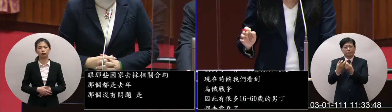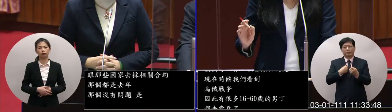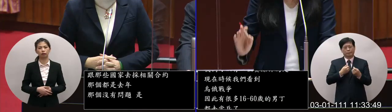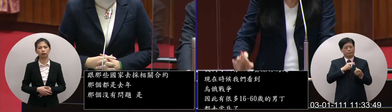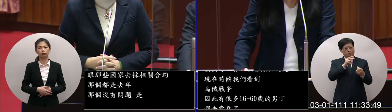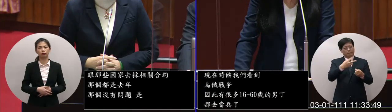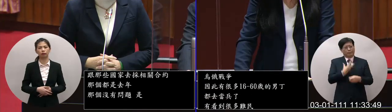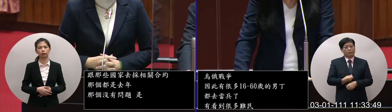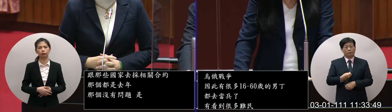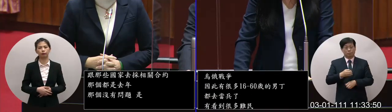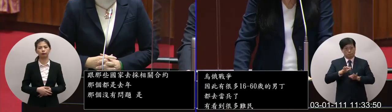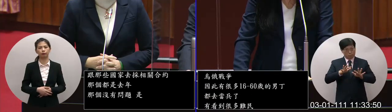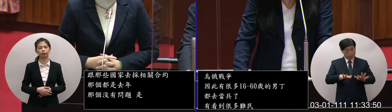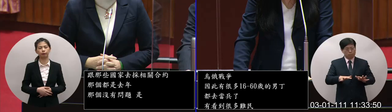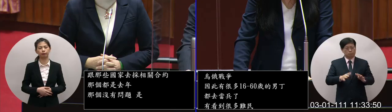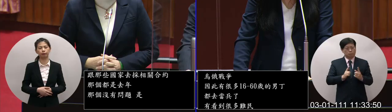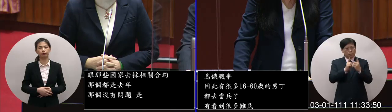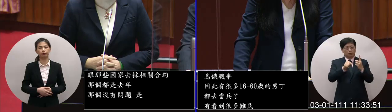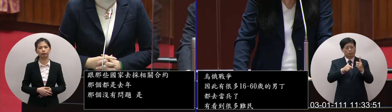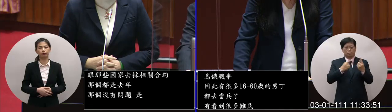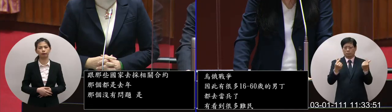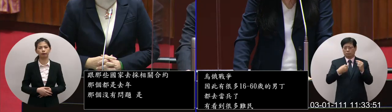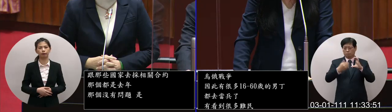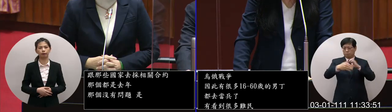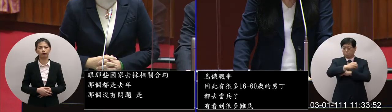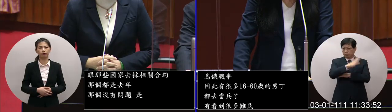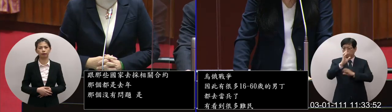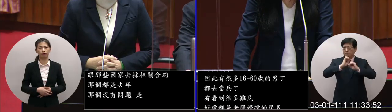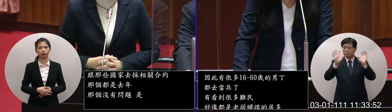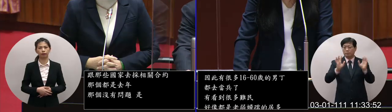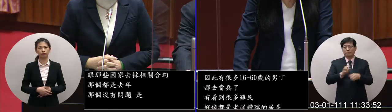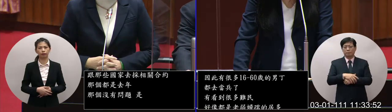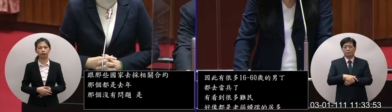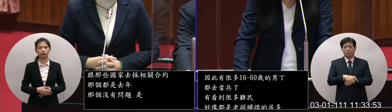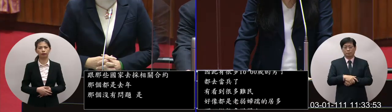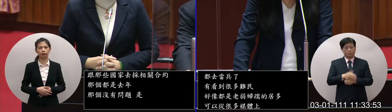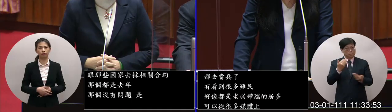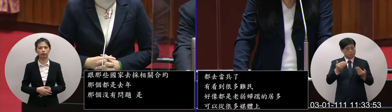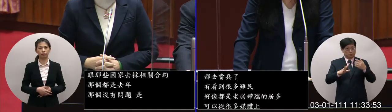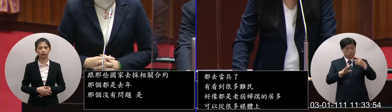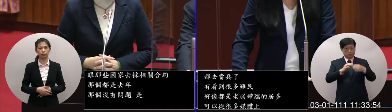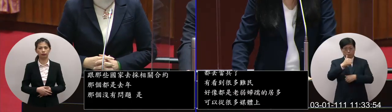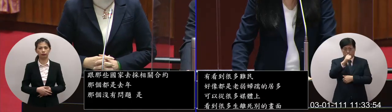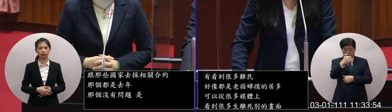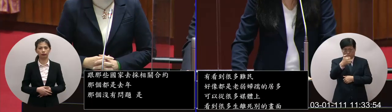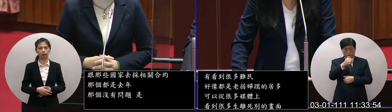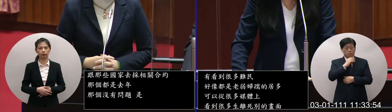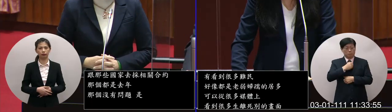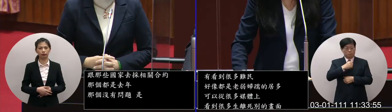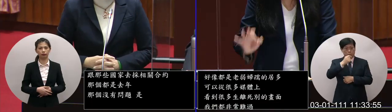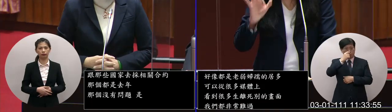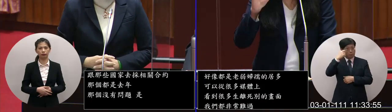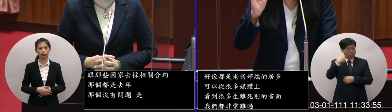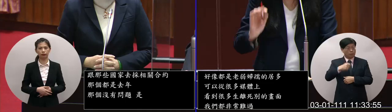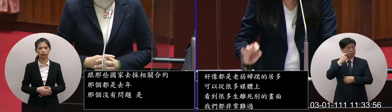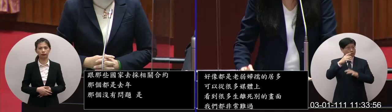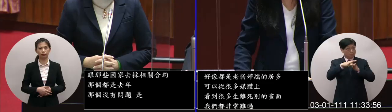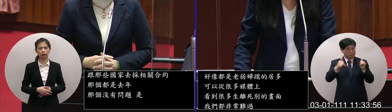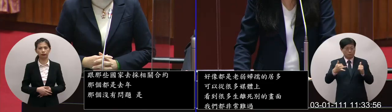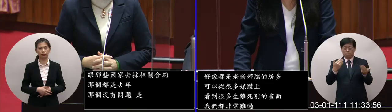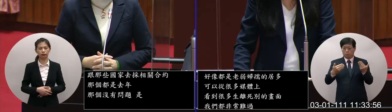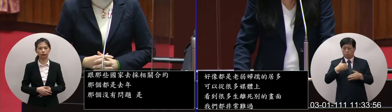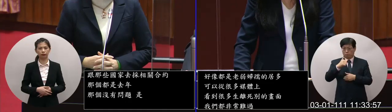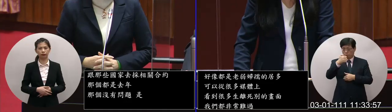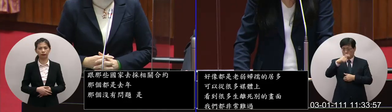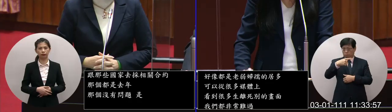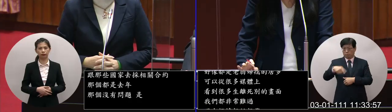过那现在看到其实根据报纸的这个报载那有将近50万的乌克兰的难民，差不多已经到了50万